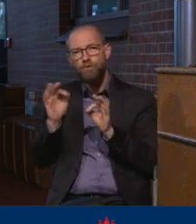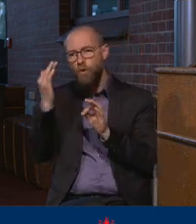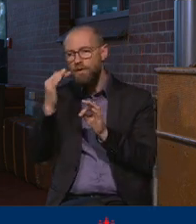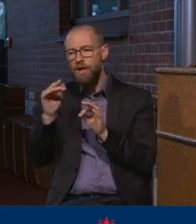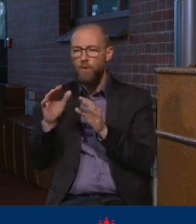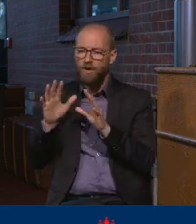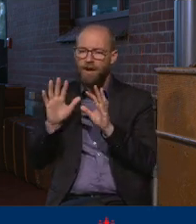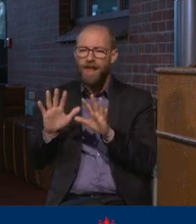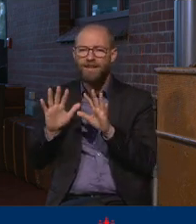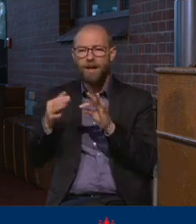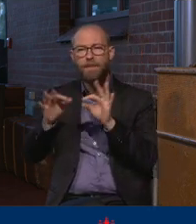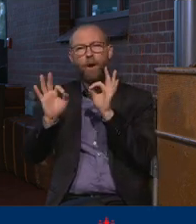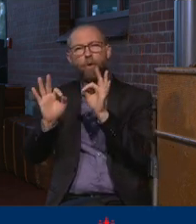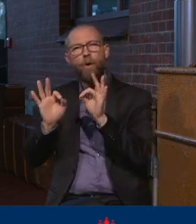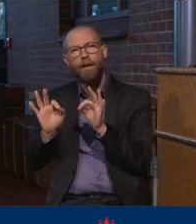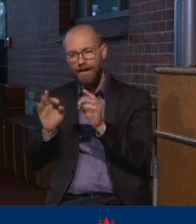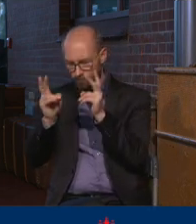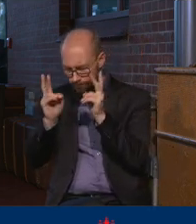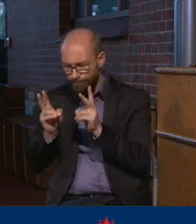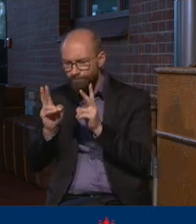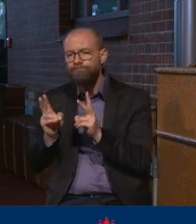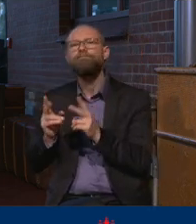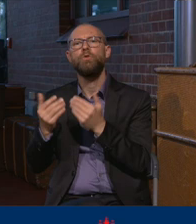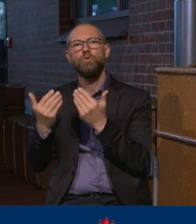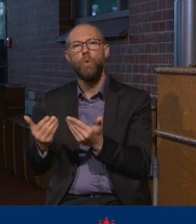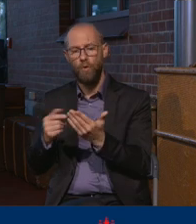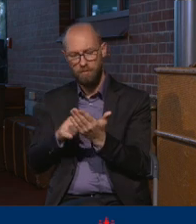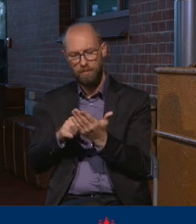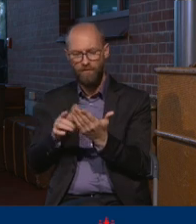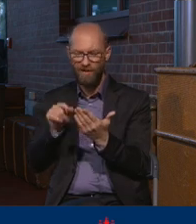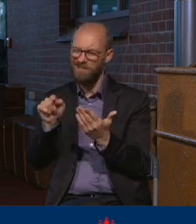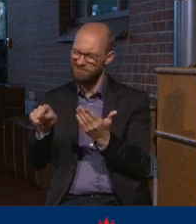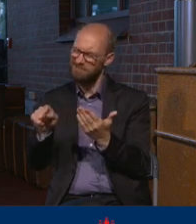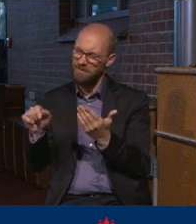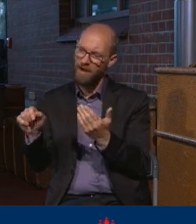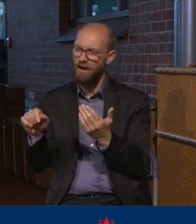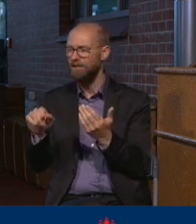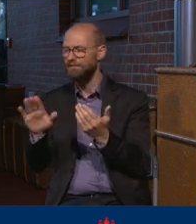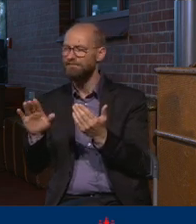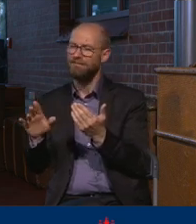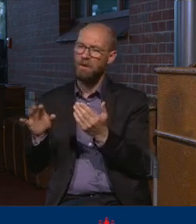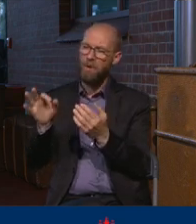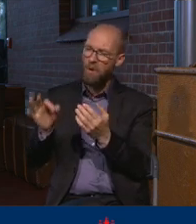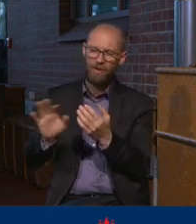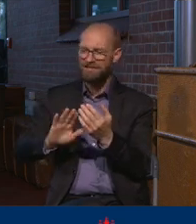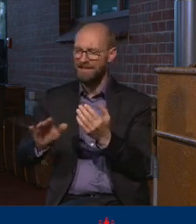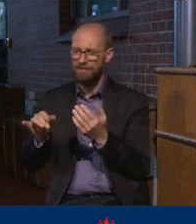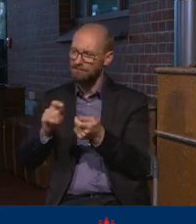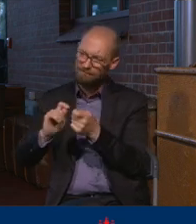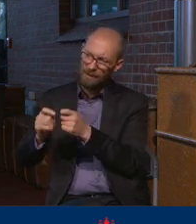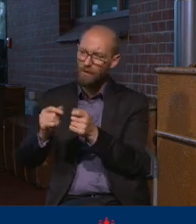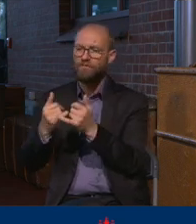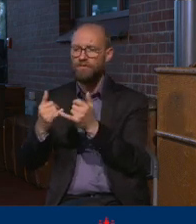zum jetzigen zeitpunkt für viele der fragestellung nicht tatsächlich in der lage diese frage angemessen zu